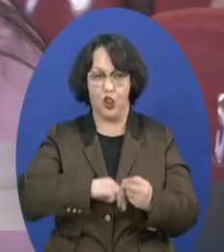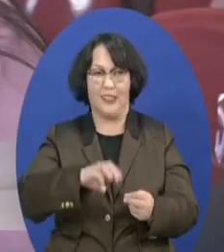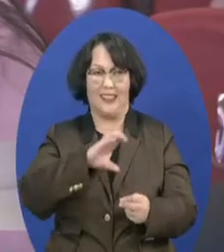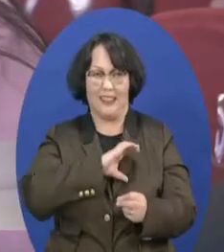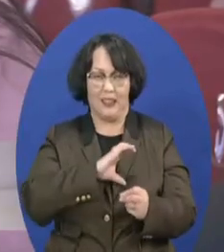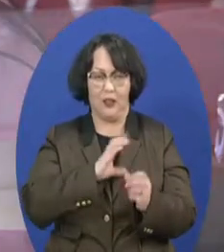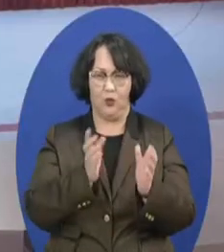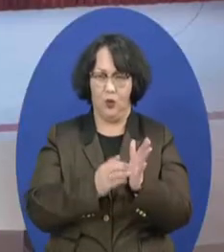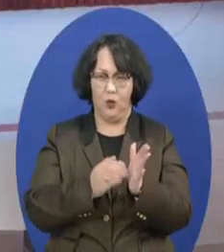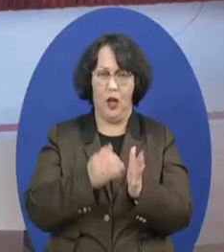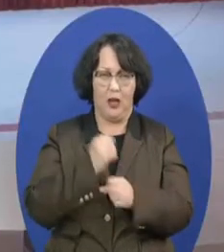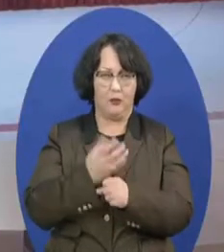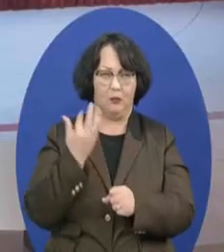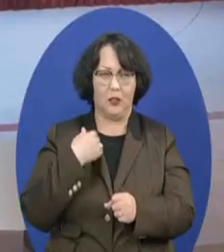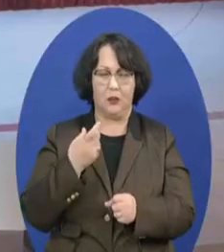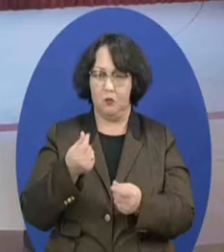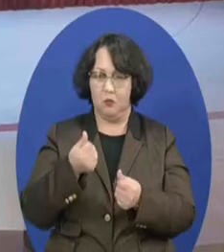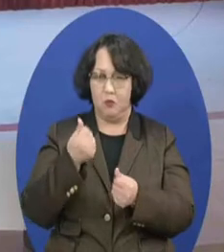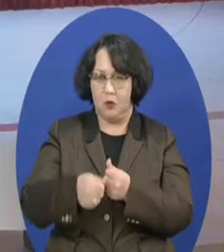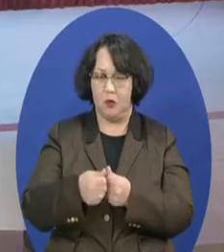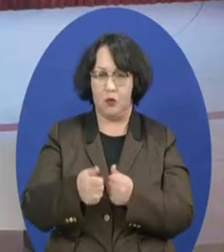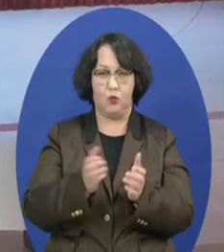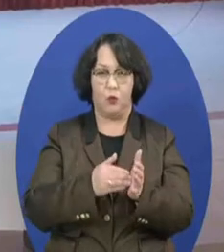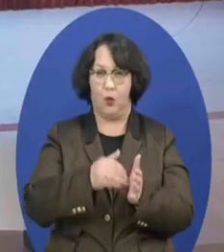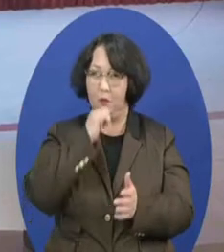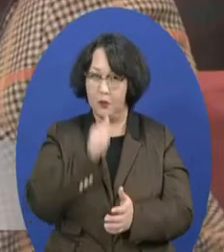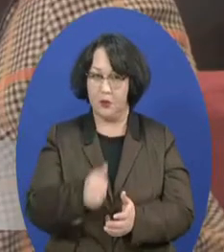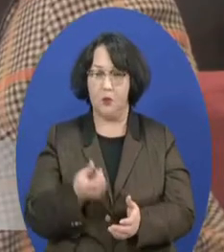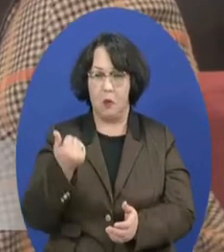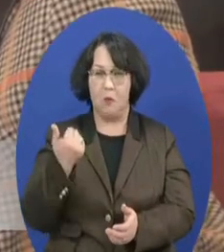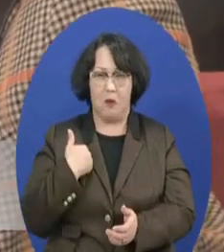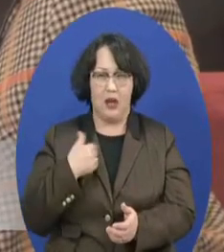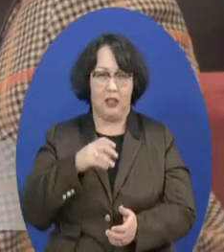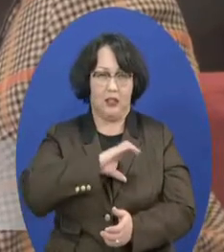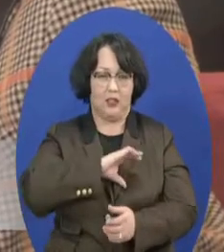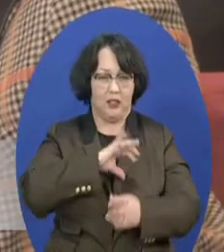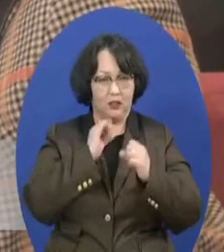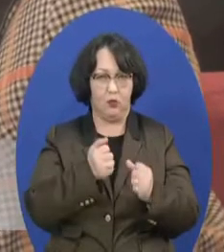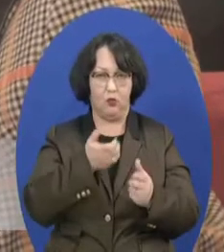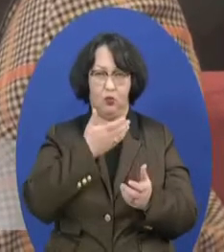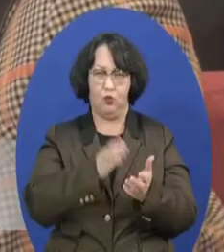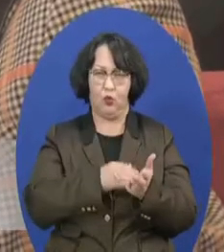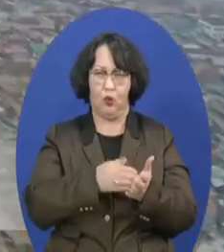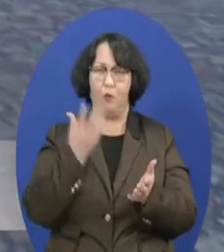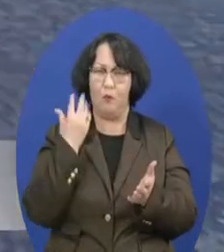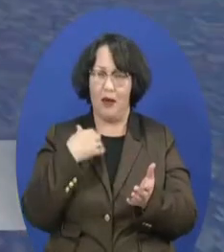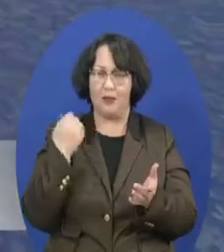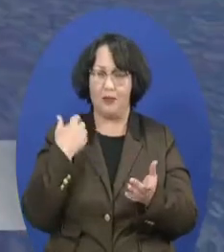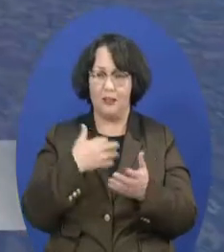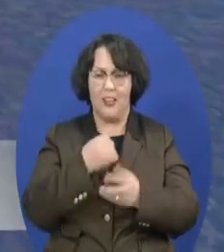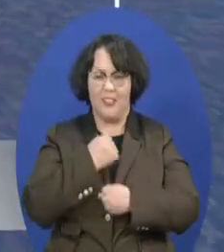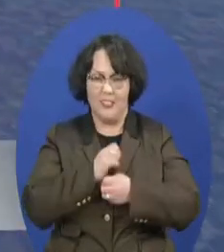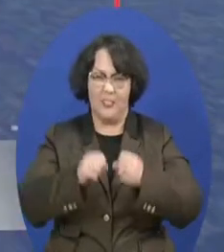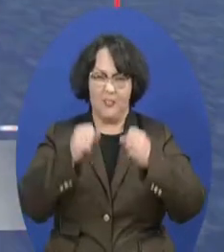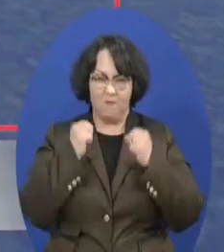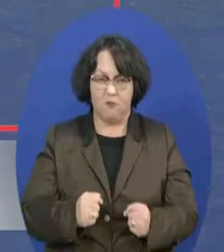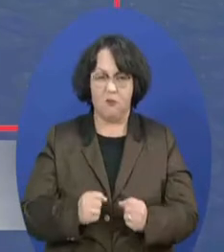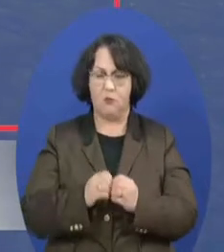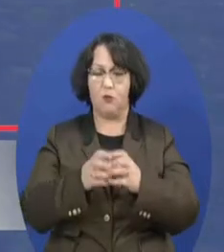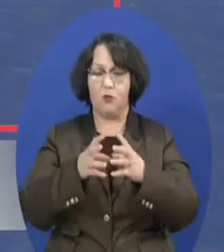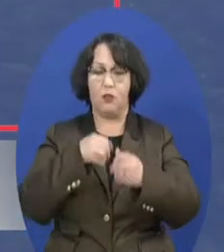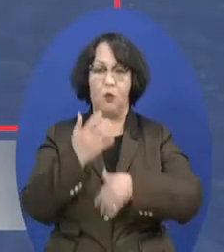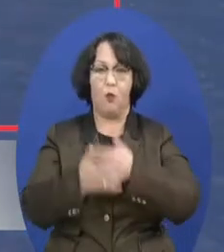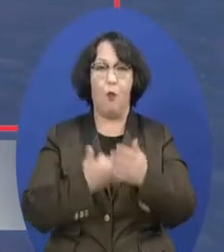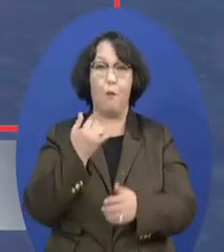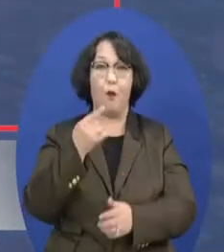зүтгэл дутснаас хөрөнгө мөнгө дутаагүй гэдгийг дотдохс юм аа. Тэрээр эхлүүлсэн ажлаа үр дүнд хүргэж Улаанбаатарын утааг 80% багасгахын